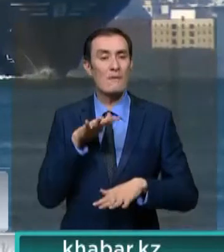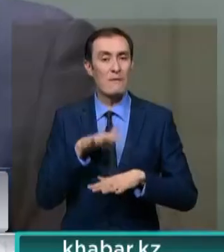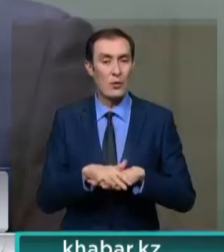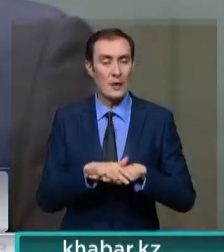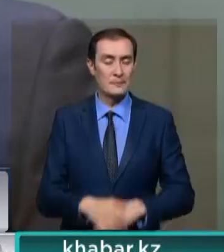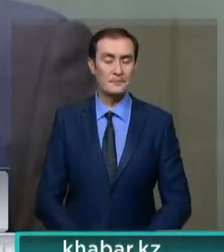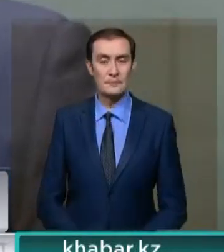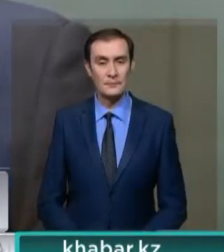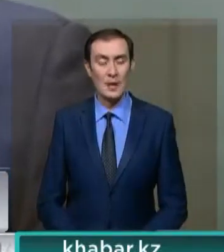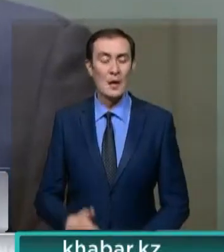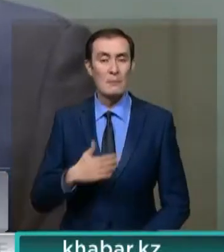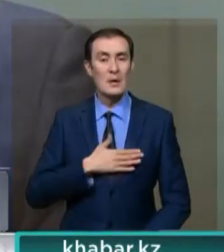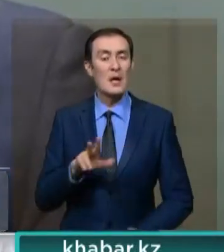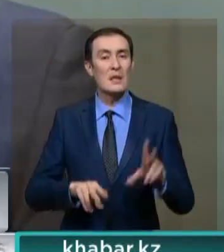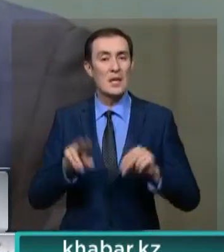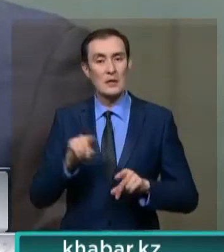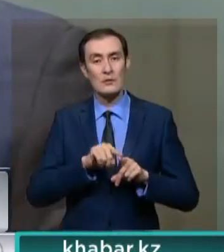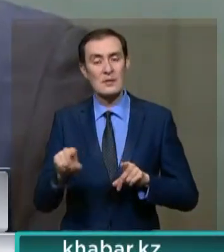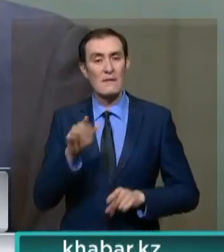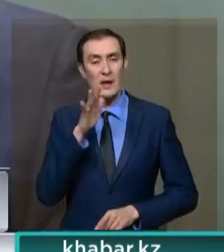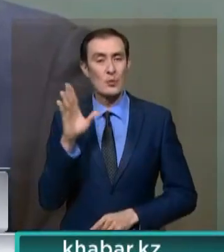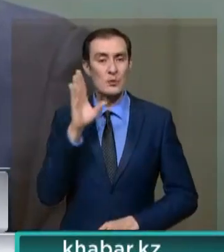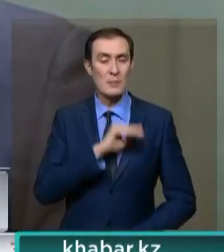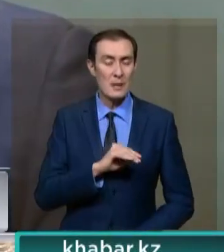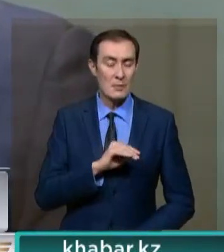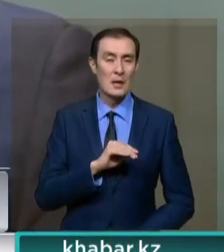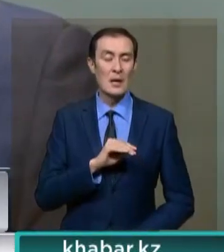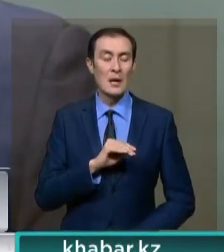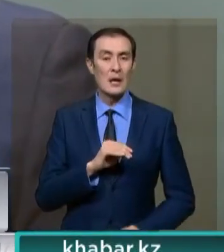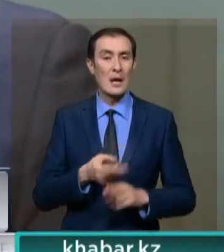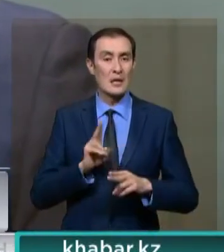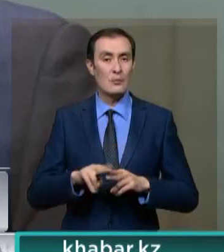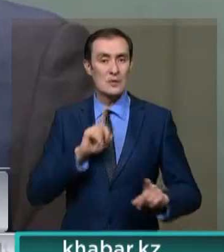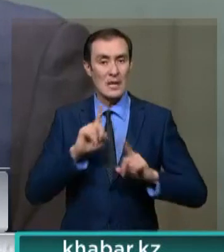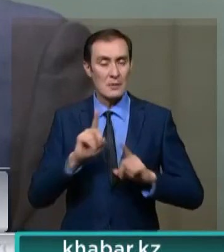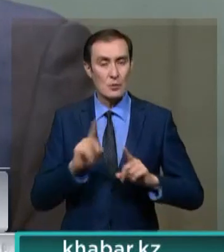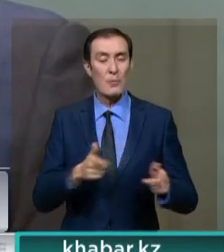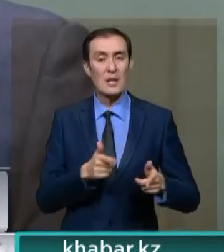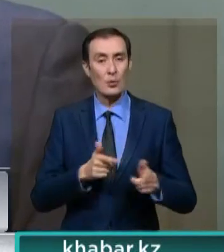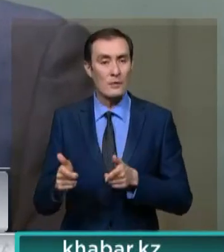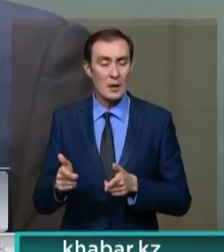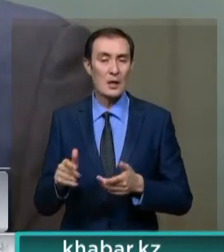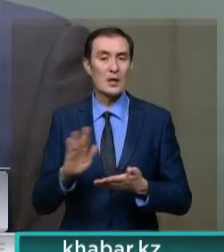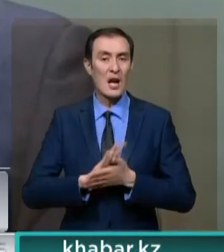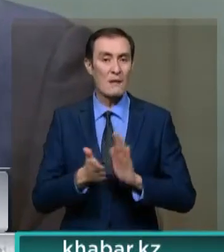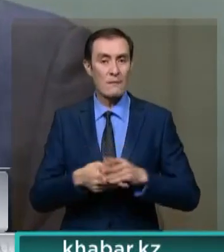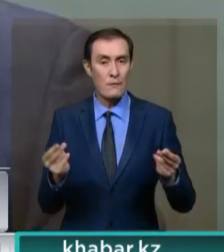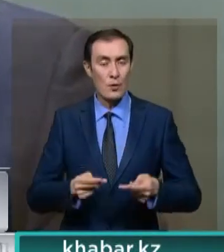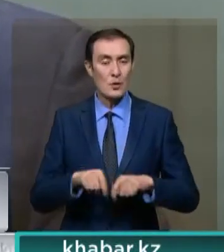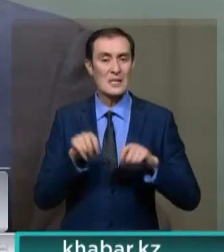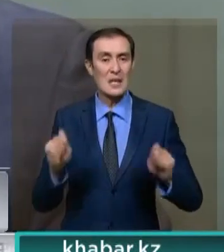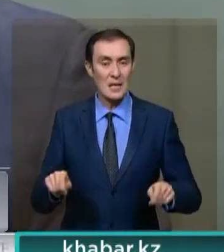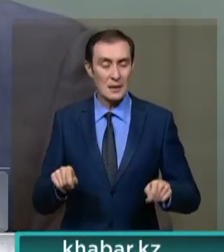фонда. Мы очень надеемся, что мы во время успеем к этому саммиту подготовить соглашение о